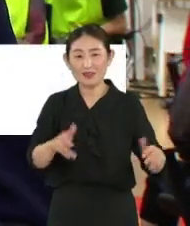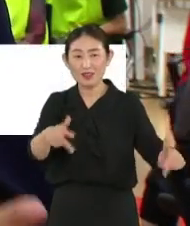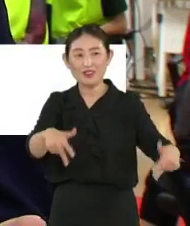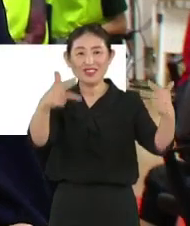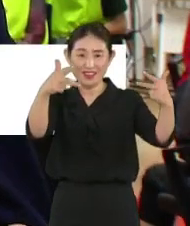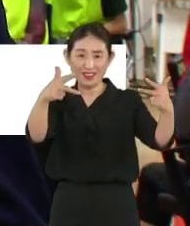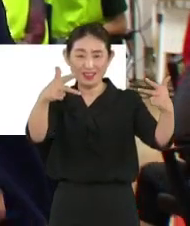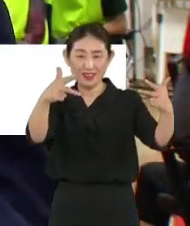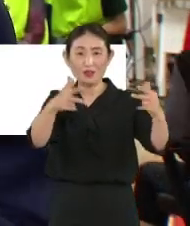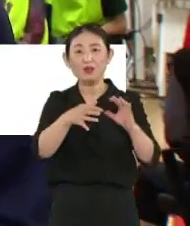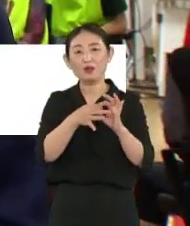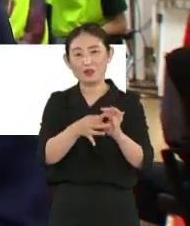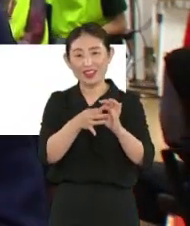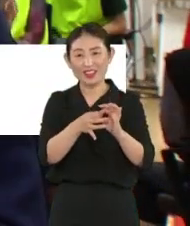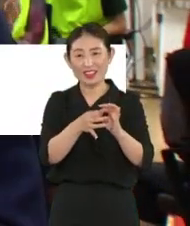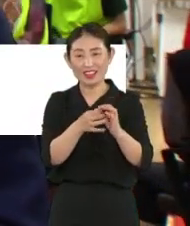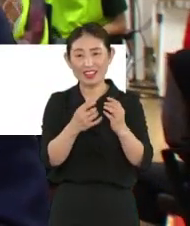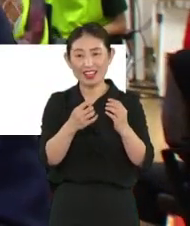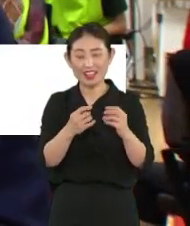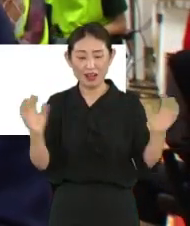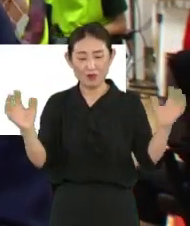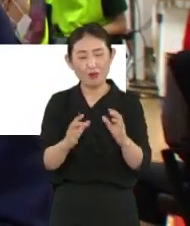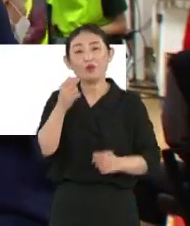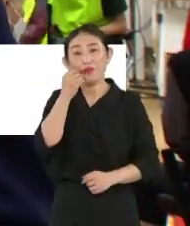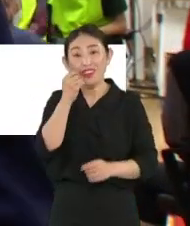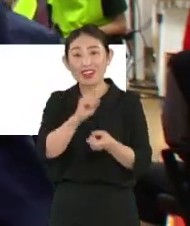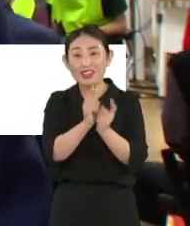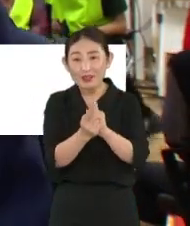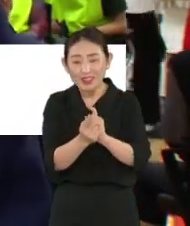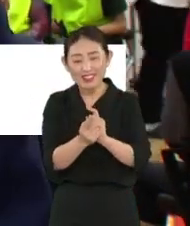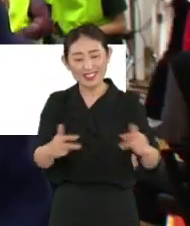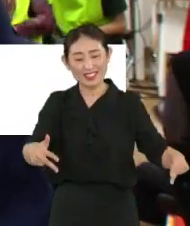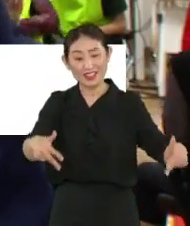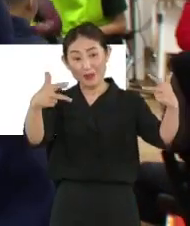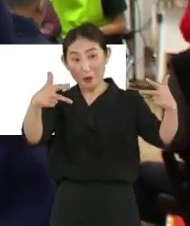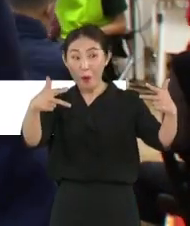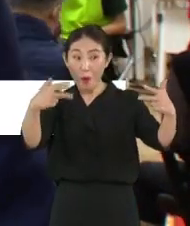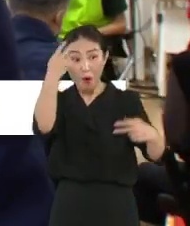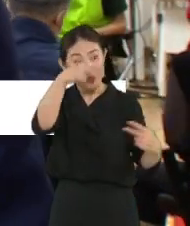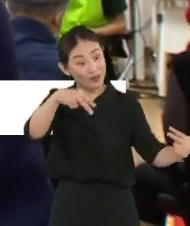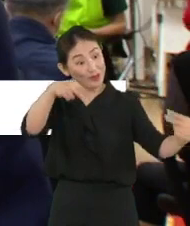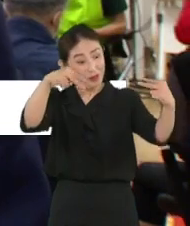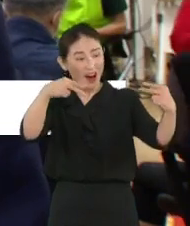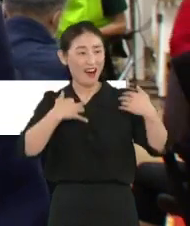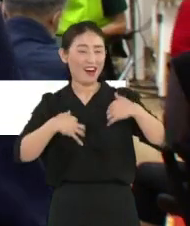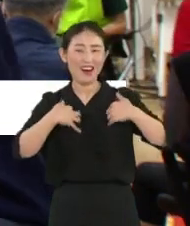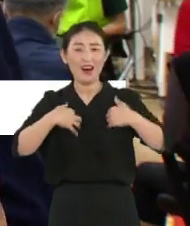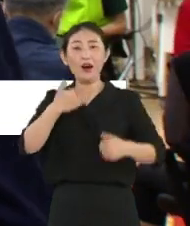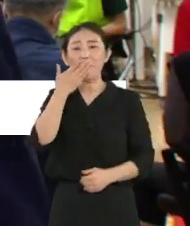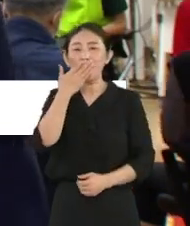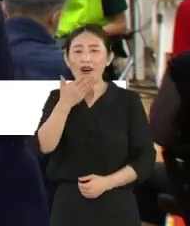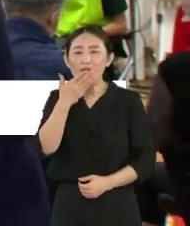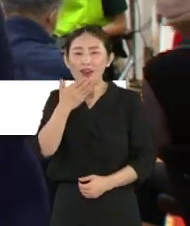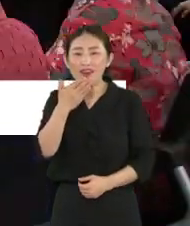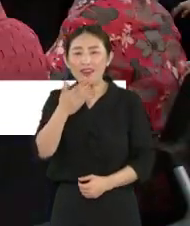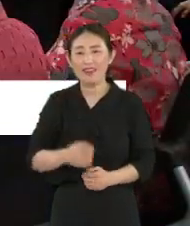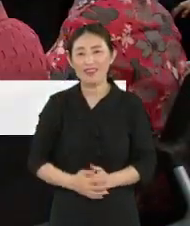어르신들이 같이 직접 대면하지 못했지만 화상으로 도 만날 수 있고 서로 정을 나누고 또 그 안에서 즐거움을